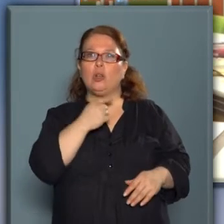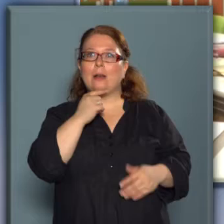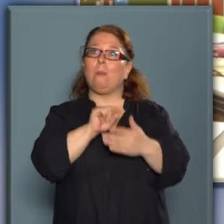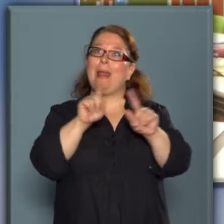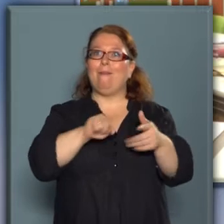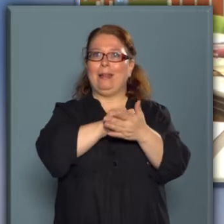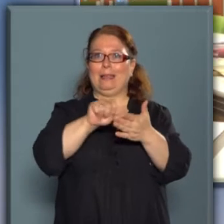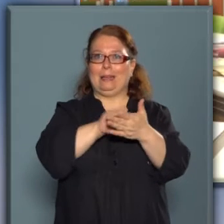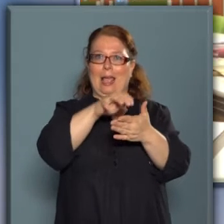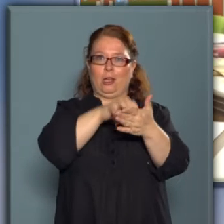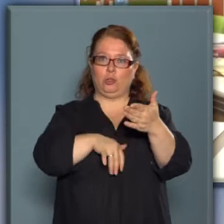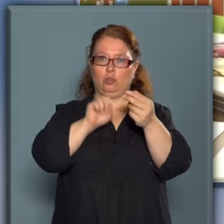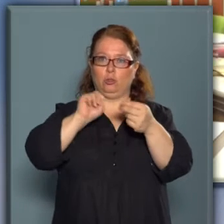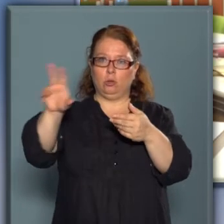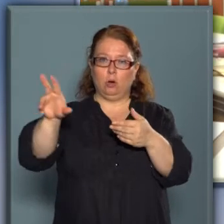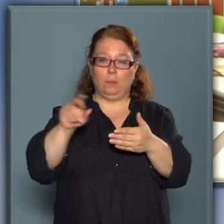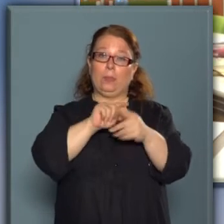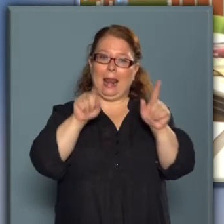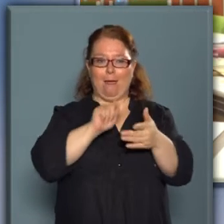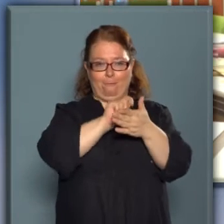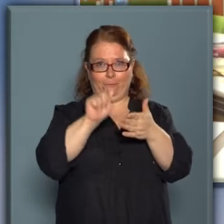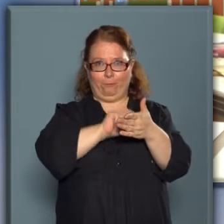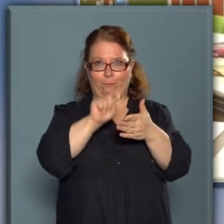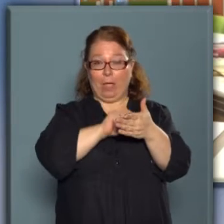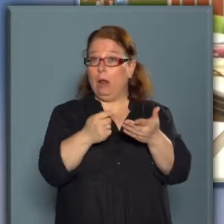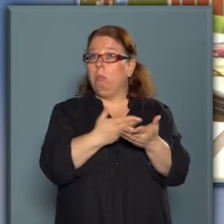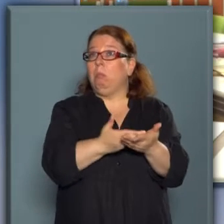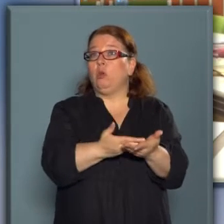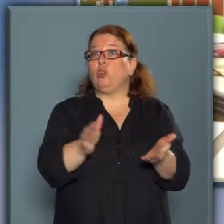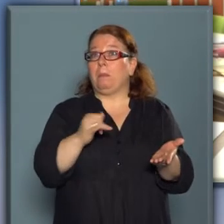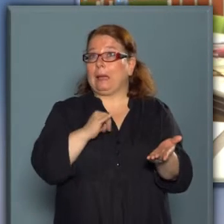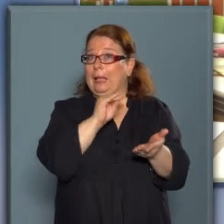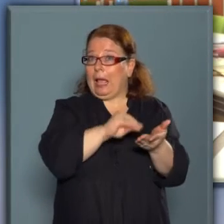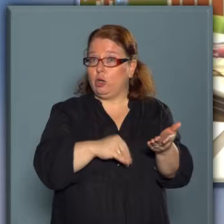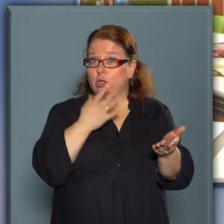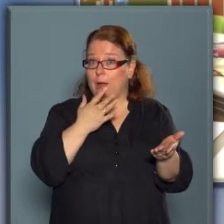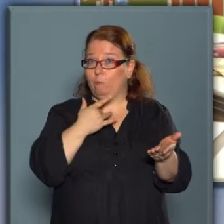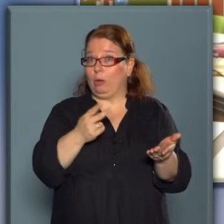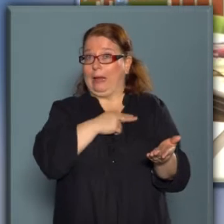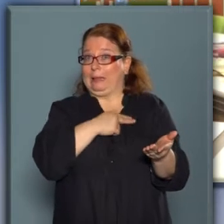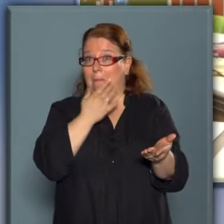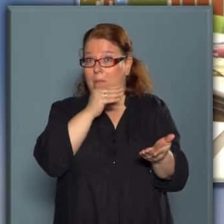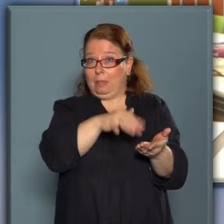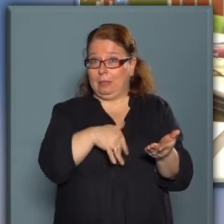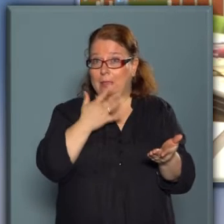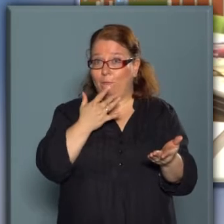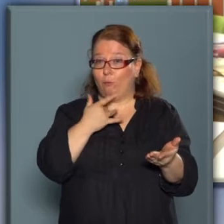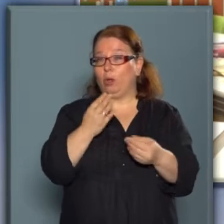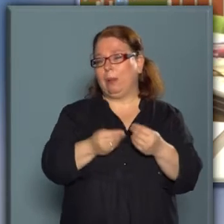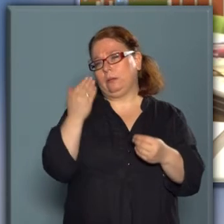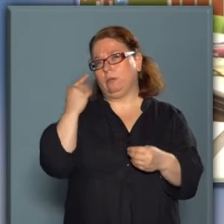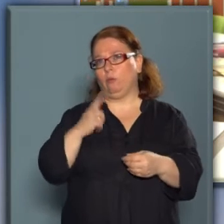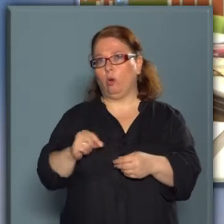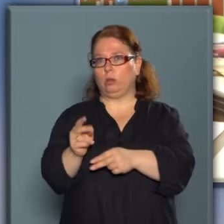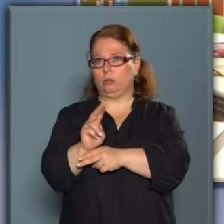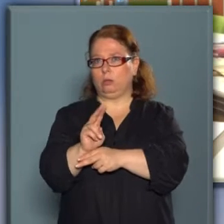vasárnap levélírás volt. Tehát az volt, hogy levelet írtunk, semmi érdemleges nem volt a levélbe, mert ugye akkor